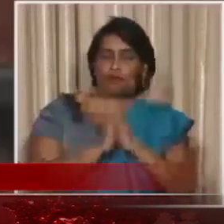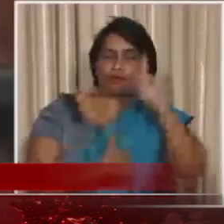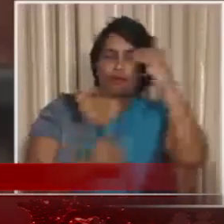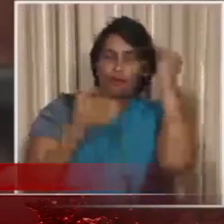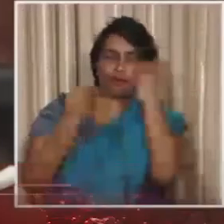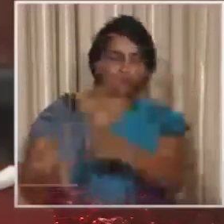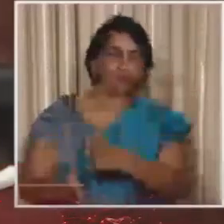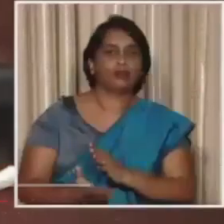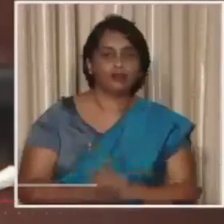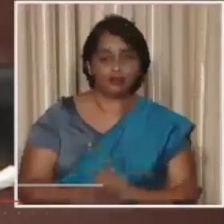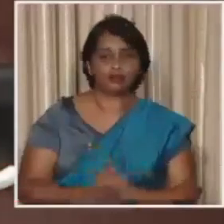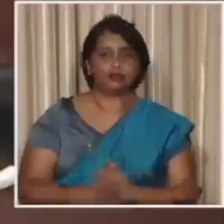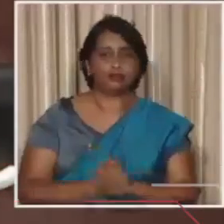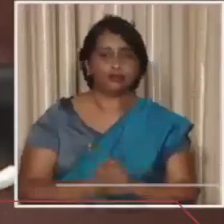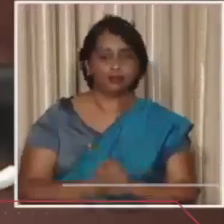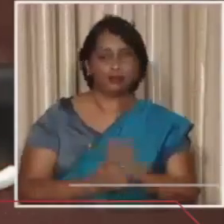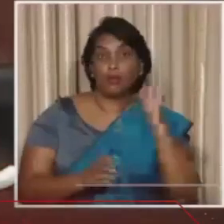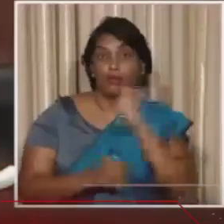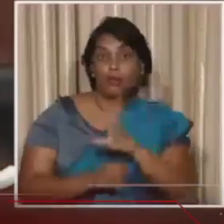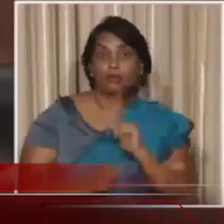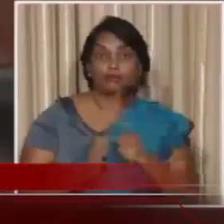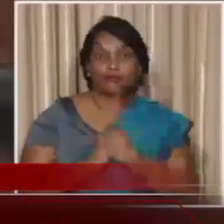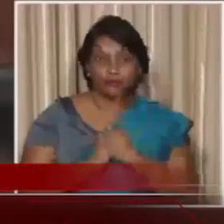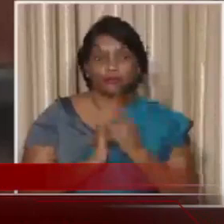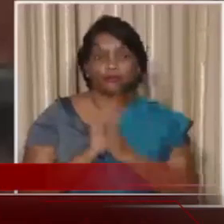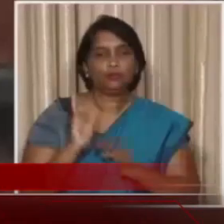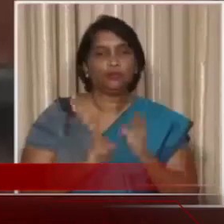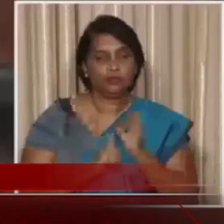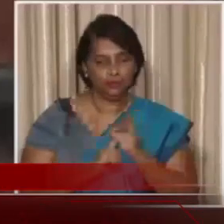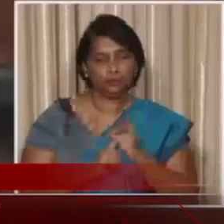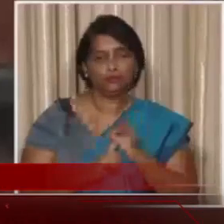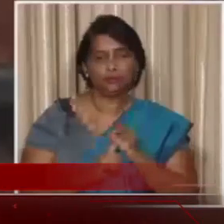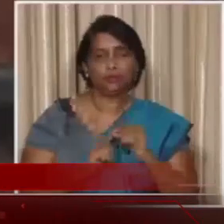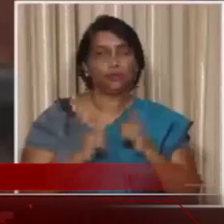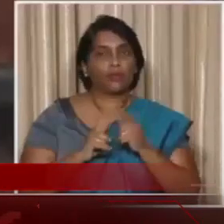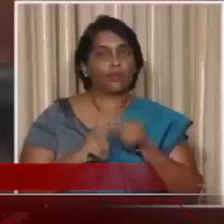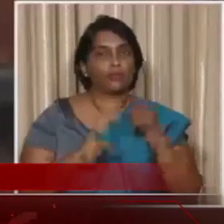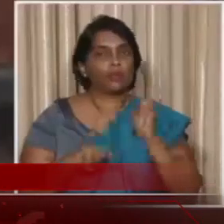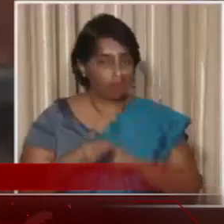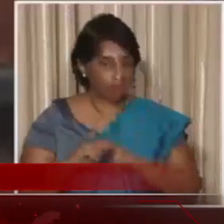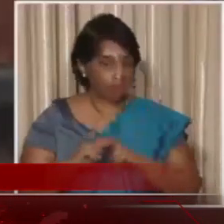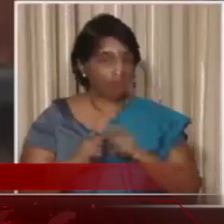තියෙන්නේ. පාත් කරන්නේ කොහොමද? ගරු මන්ත්‍රීතුමනි, සේවක අරසාධක අරමුදලේ